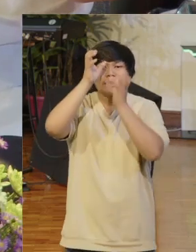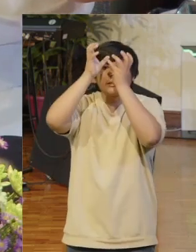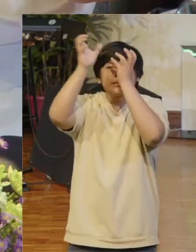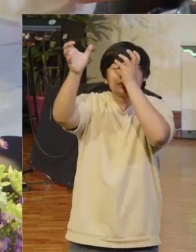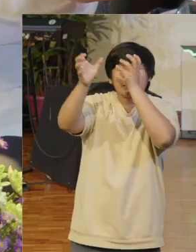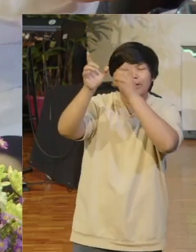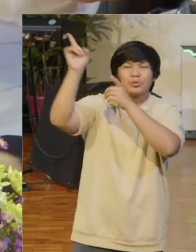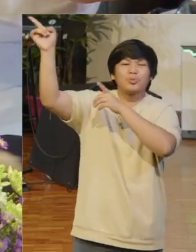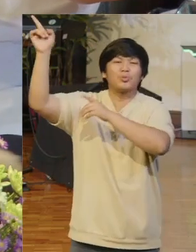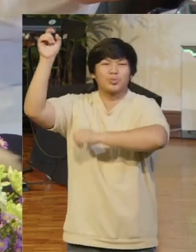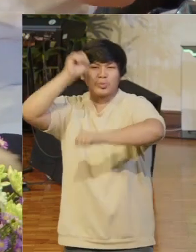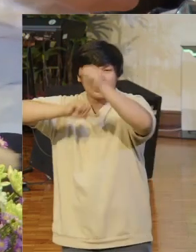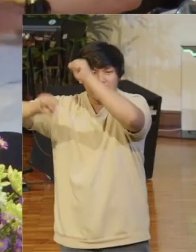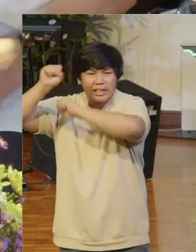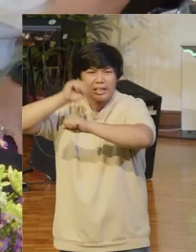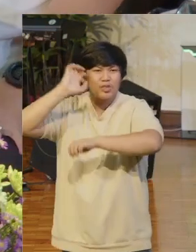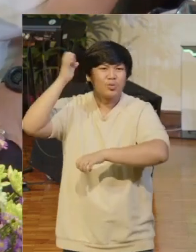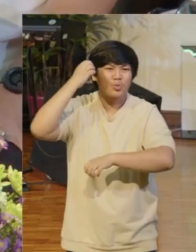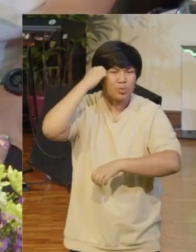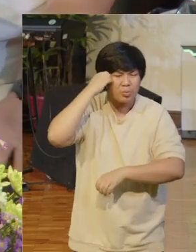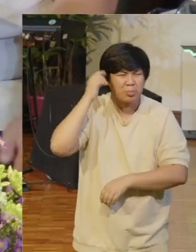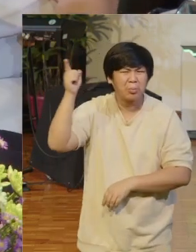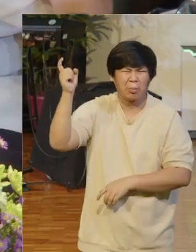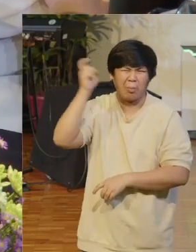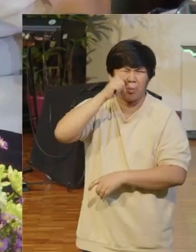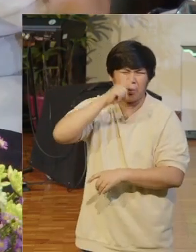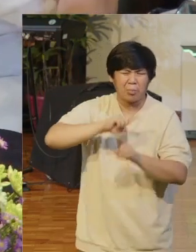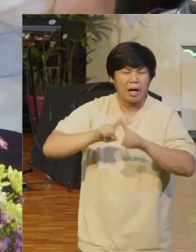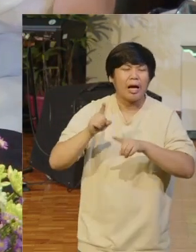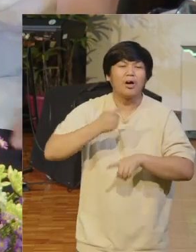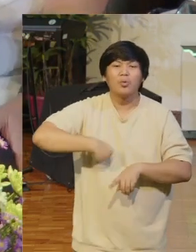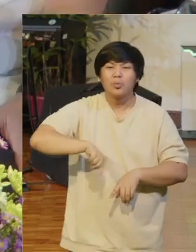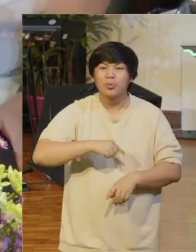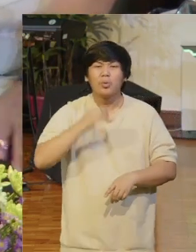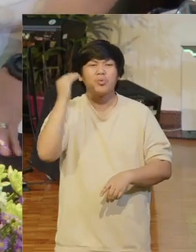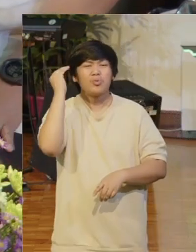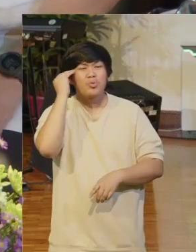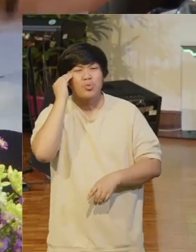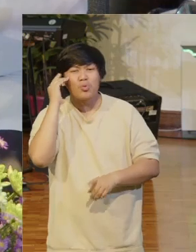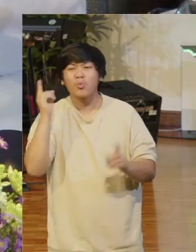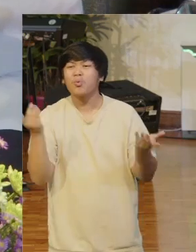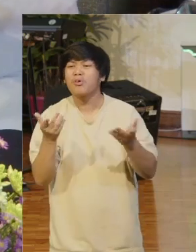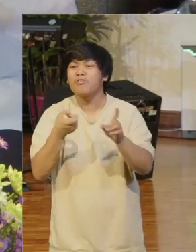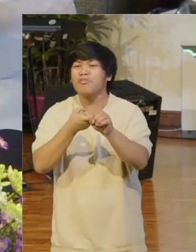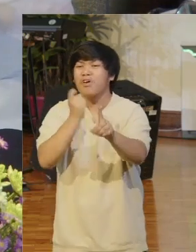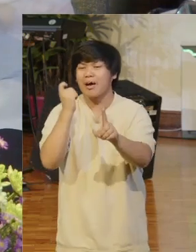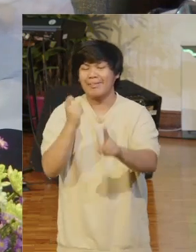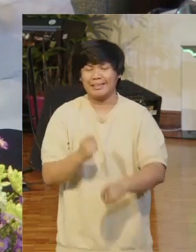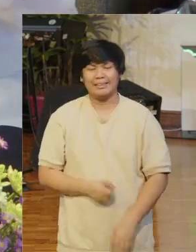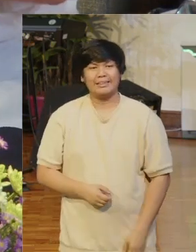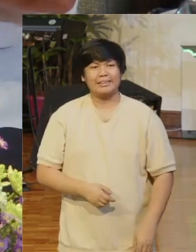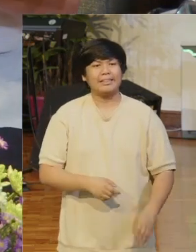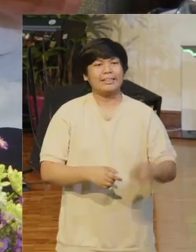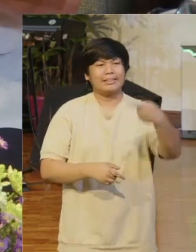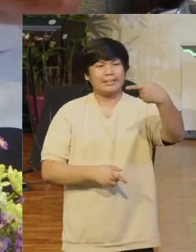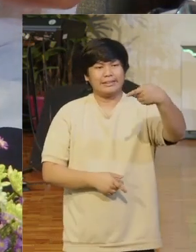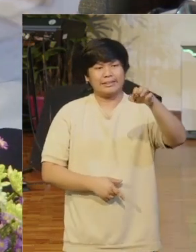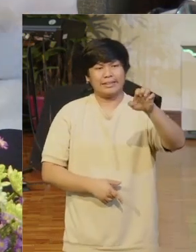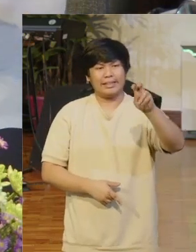PhD. No? Alam na natin. Kasi ang sabi sa Genesis 1:1, ano? In the beginning,